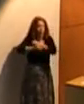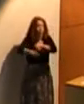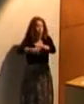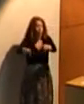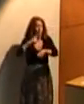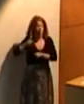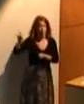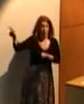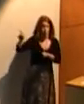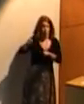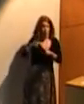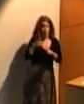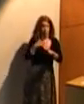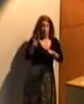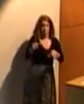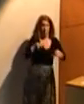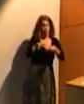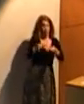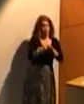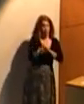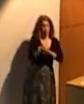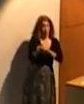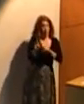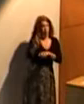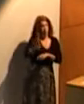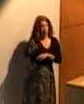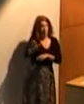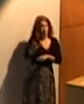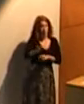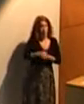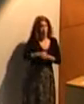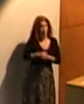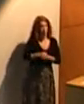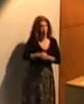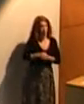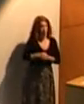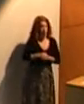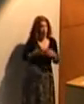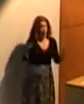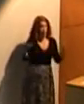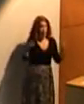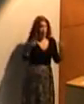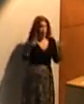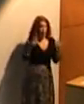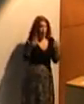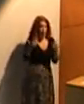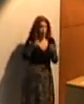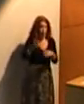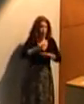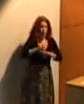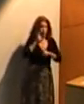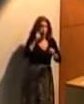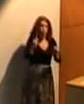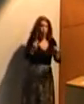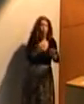une des particularités de cette méthode est de faire en sorte que finalement et bien je ne puisse plus tracé on voit plus qu'à